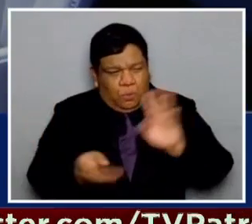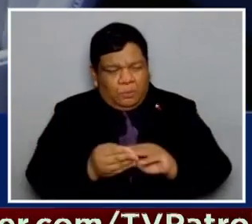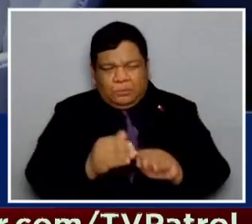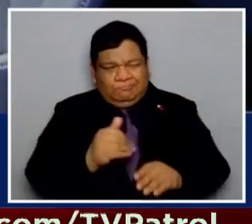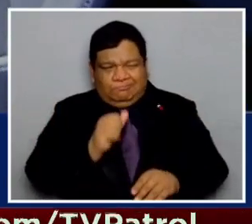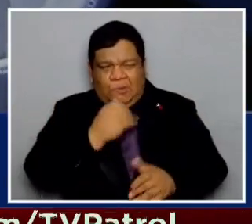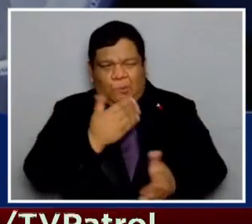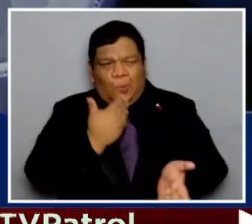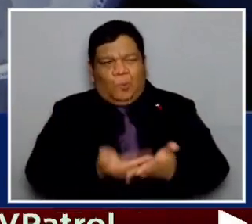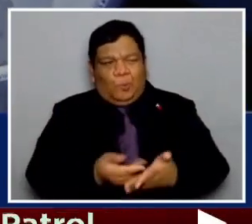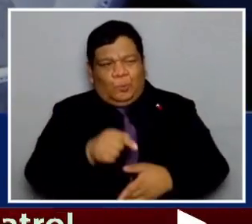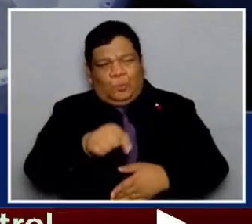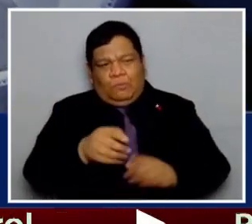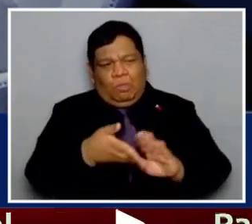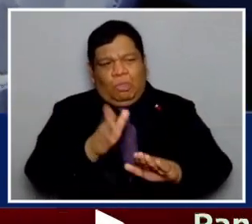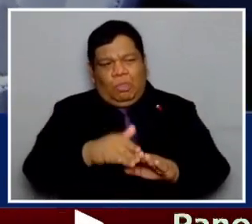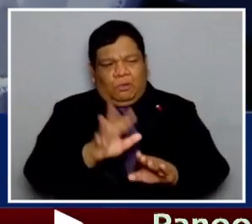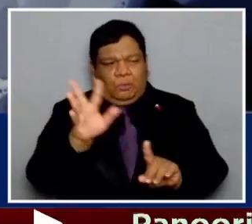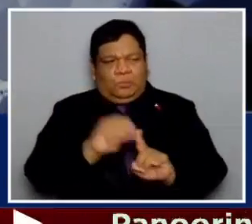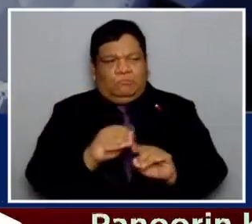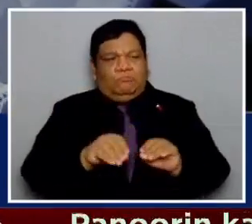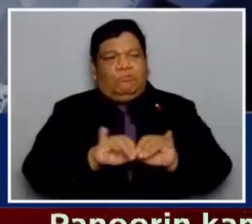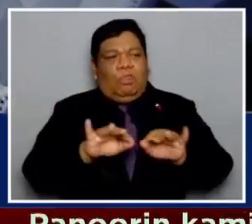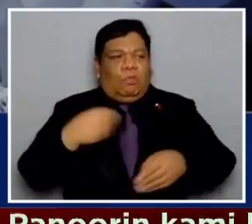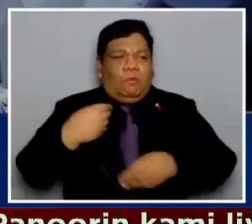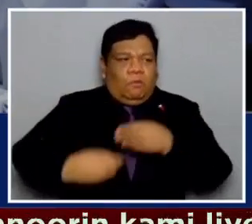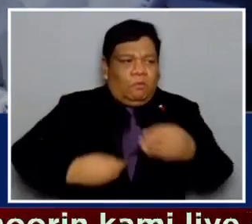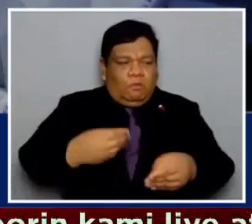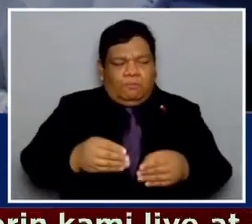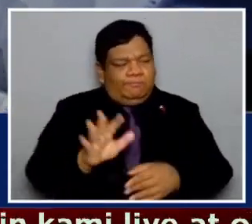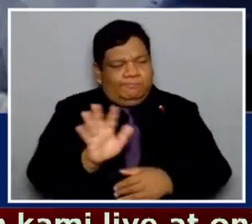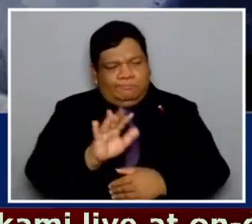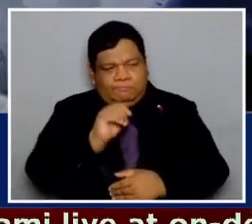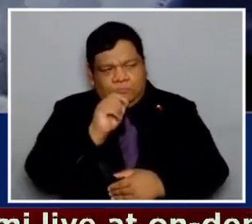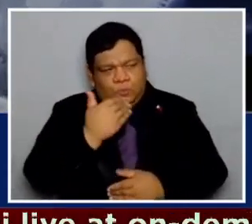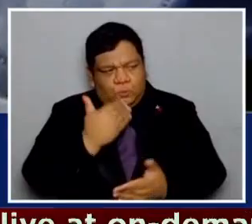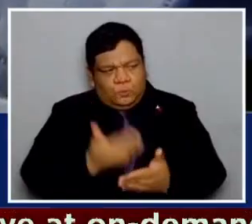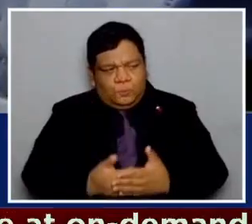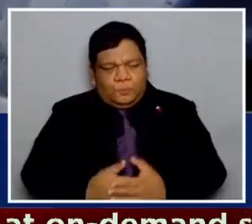hindi magandang kultura yan na ipapamamana natin sa ating mga mamayan.